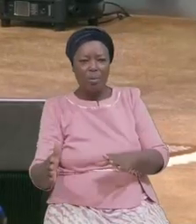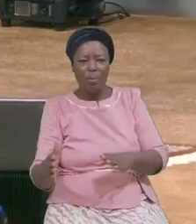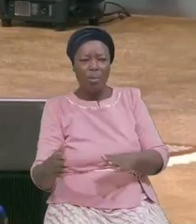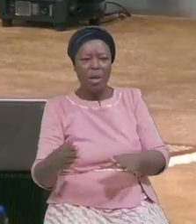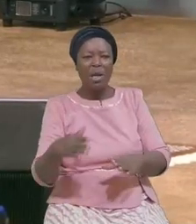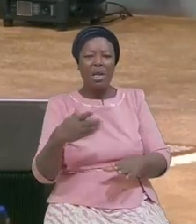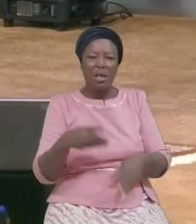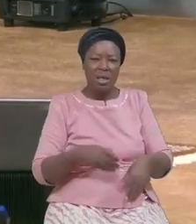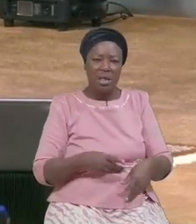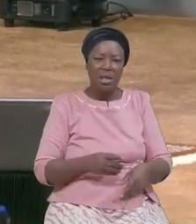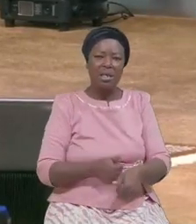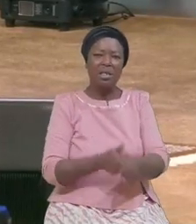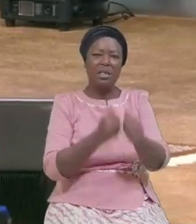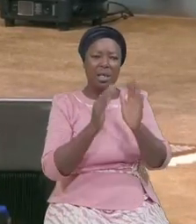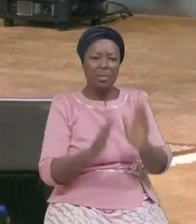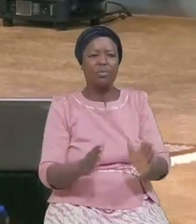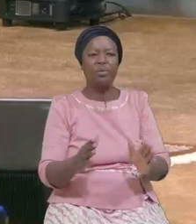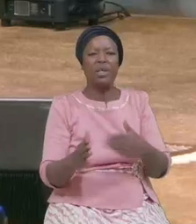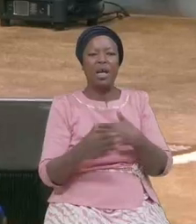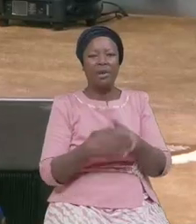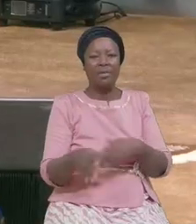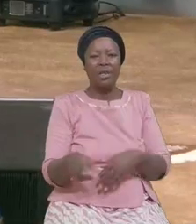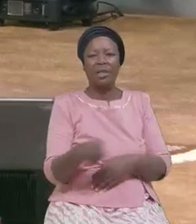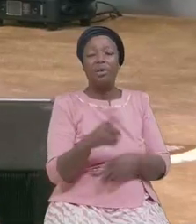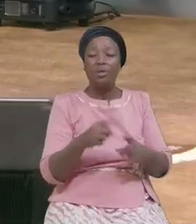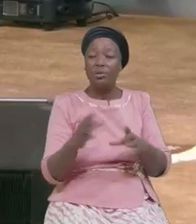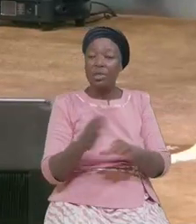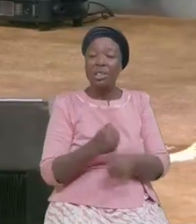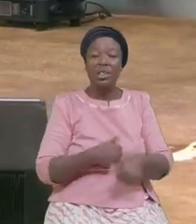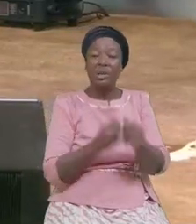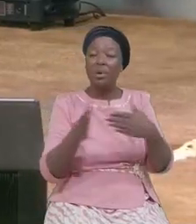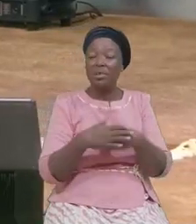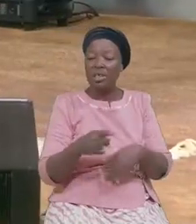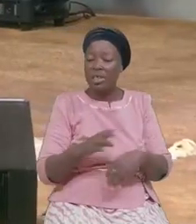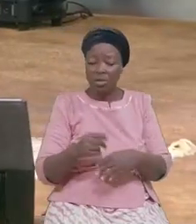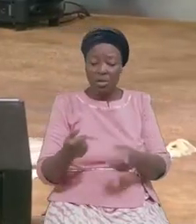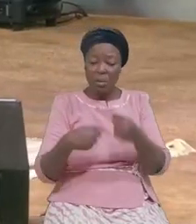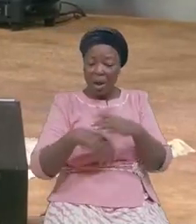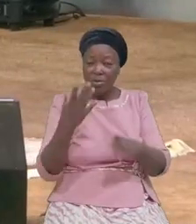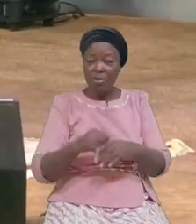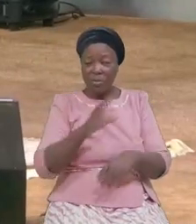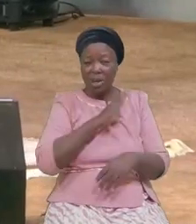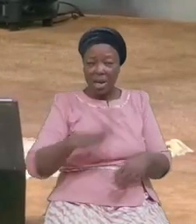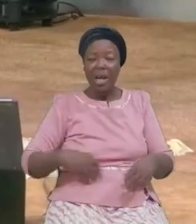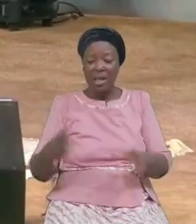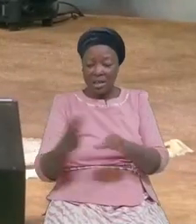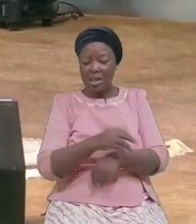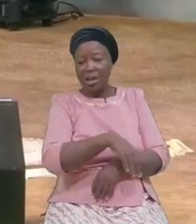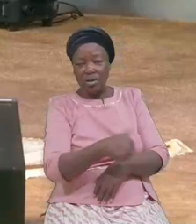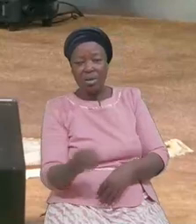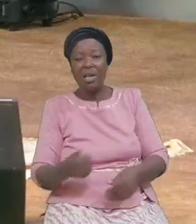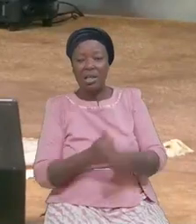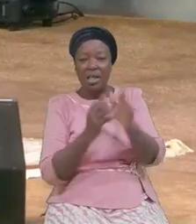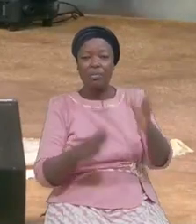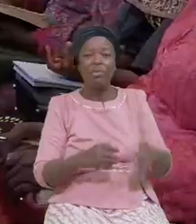et enlever des gens. Tu suis la voix, il se lèvera du milieu de vous des hommes qui enseigneront des gens, des choses pernicieuses pour entraîner les